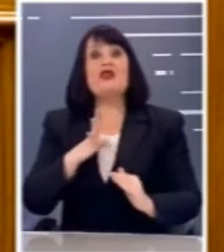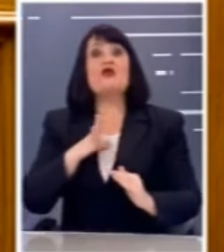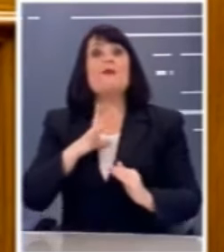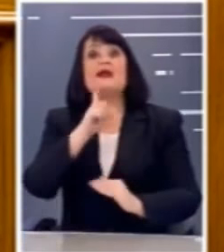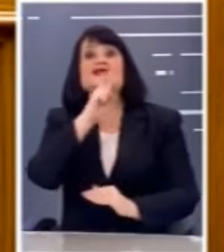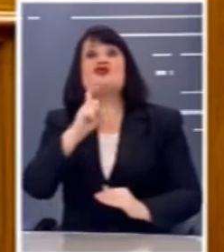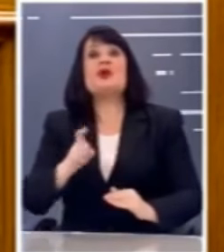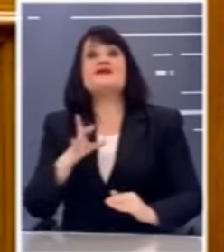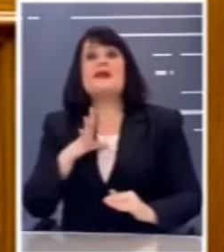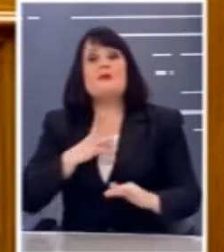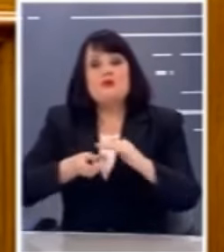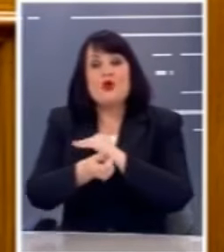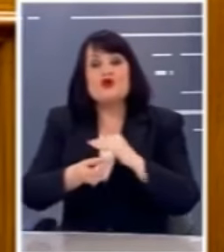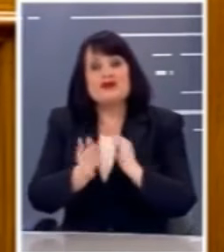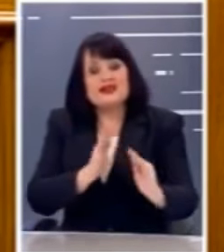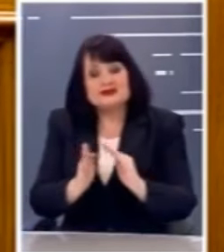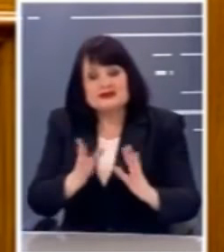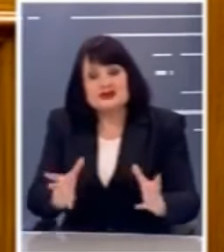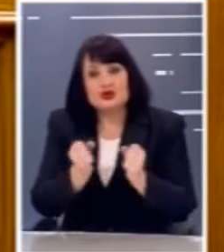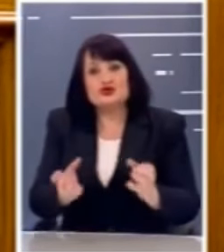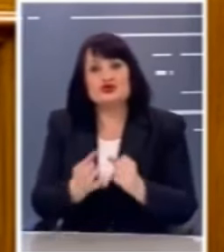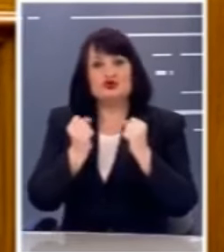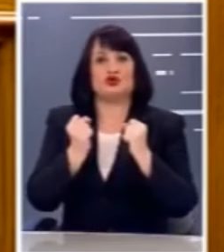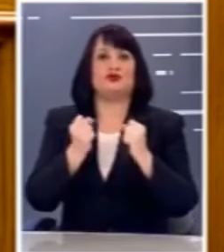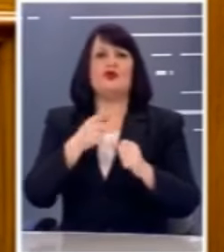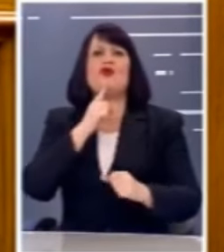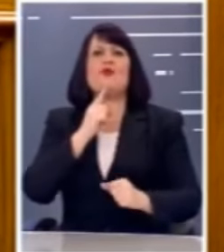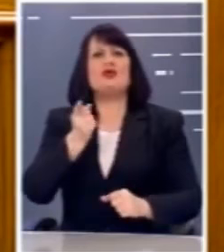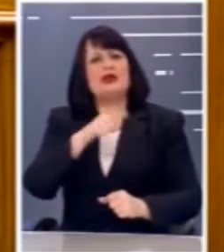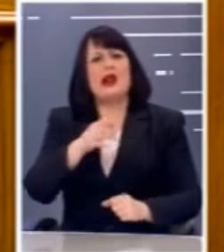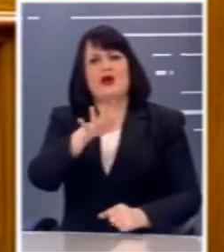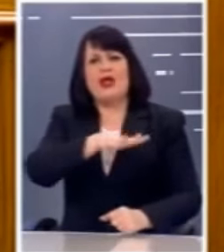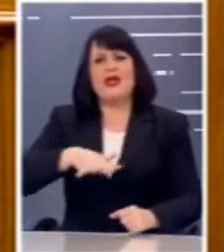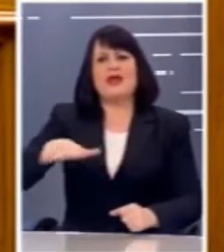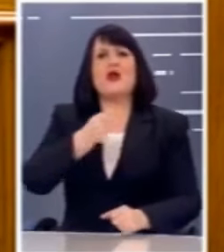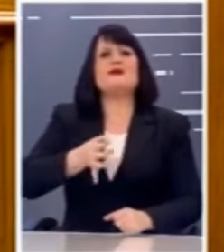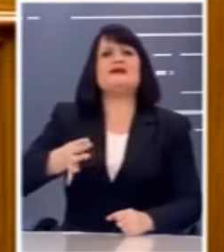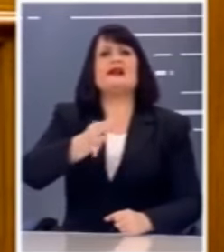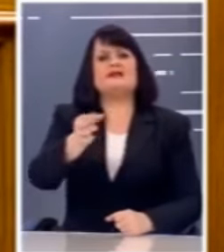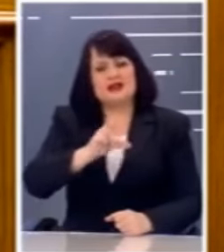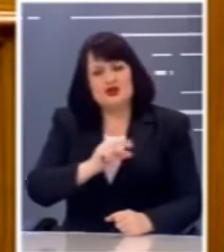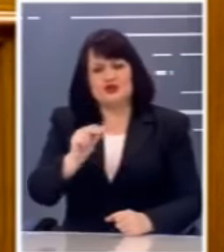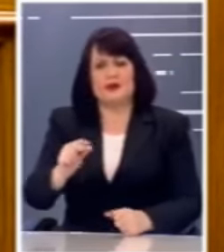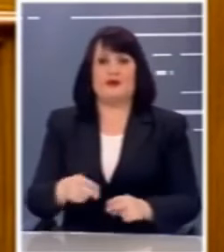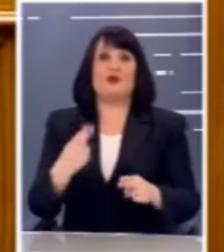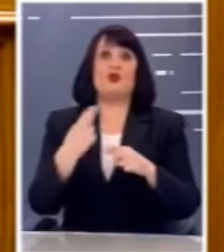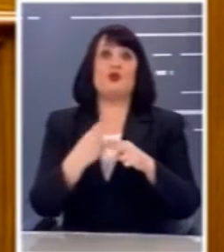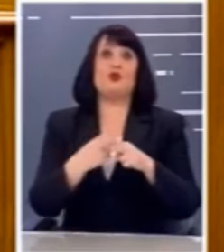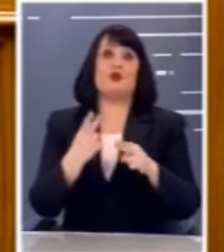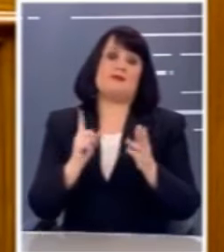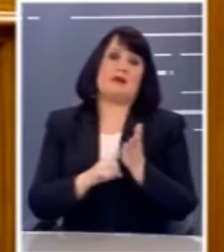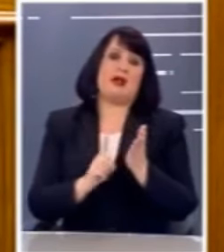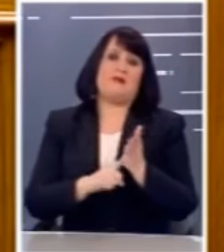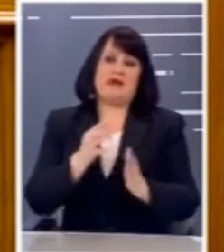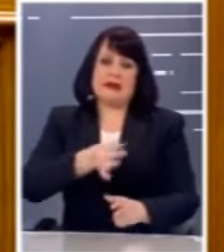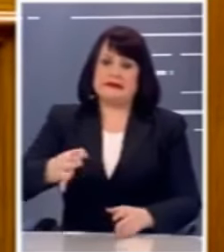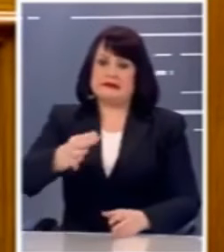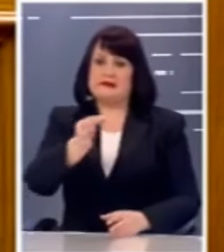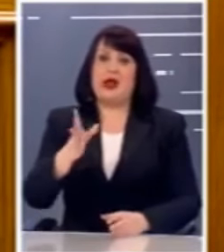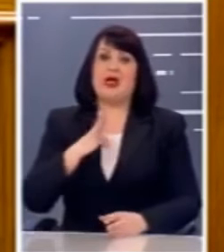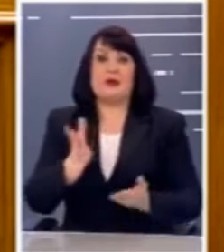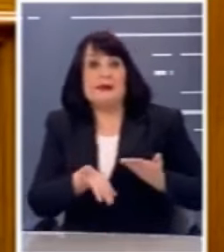ζωές, όπως και άλλα και τα άλλα κριτικά νησιά του Αιγαίου. Και αξίζει τα νησιά αυτά και οι κάτοικοί